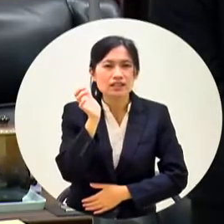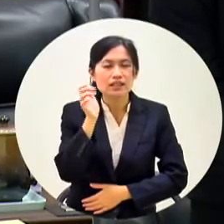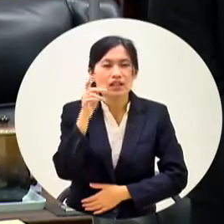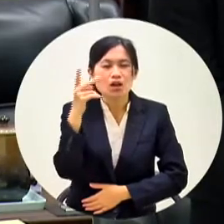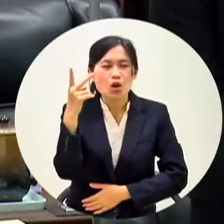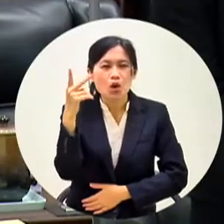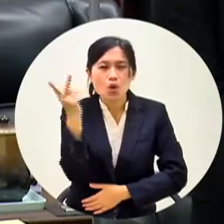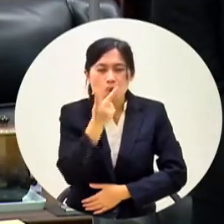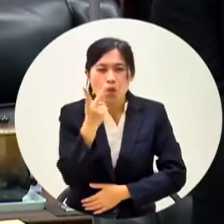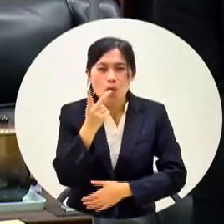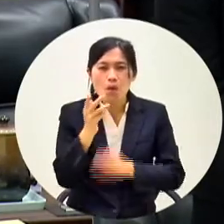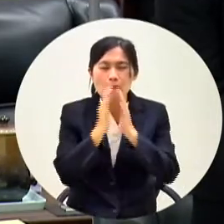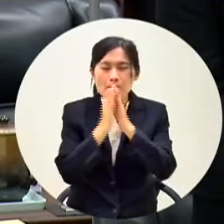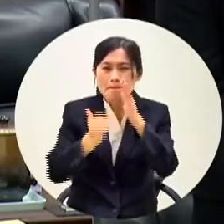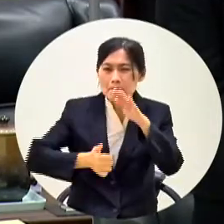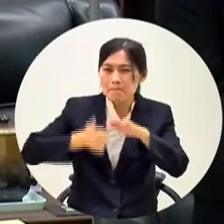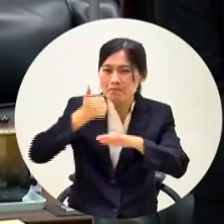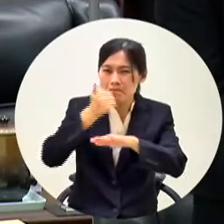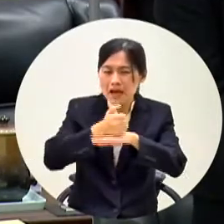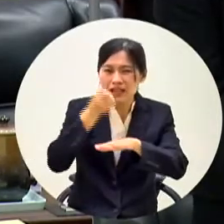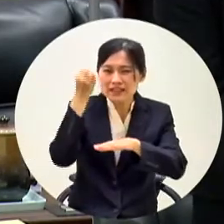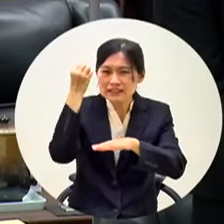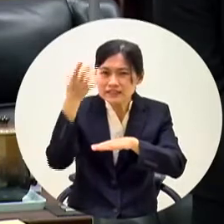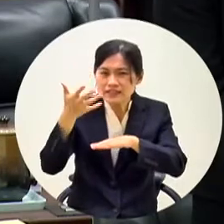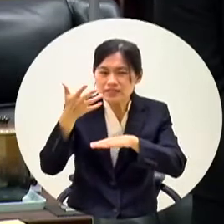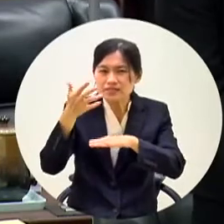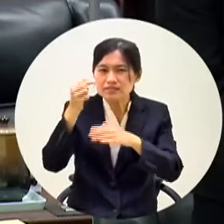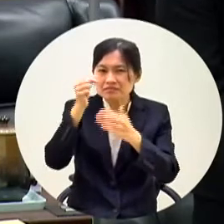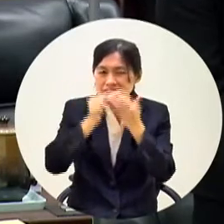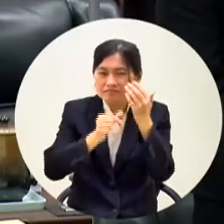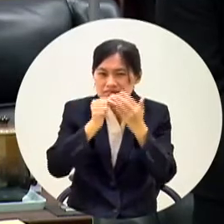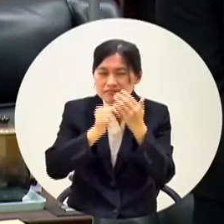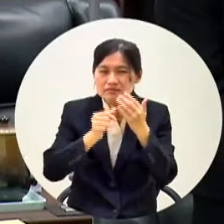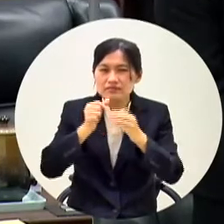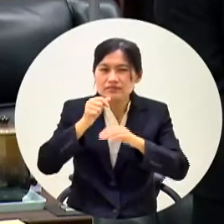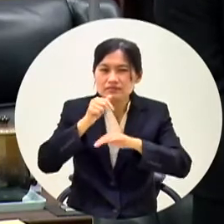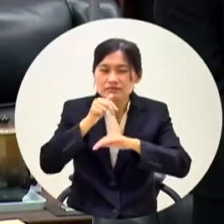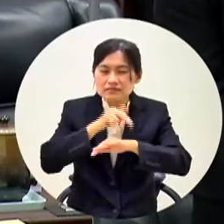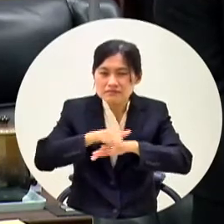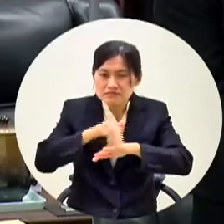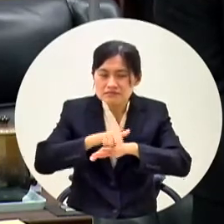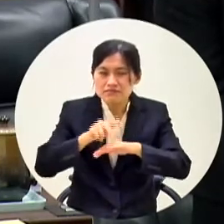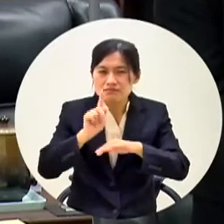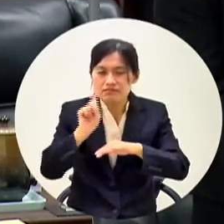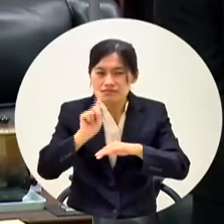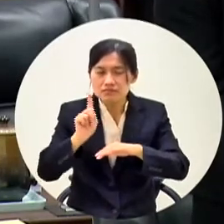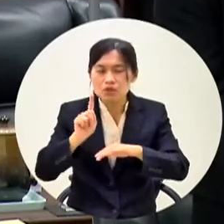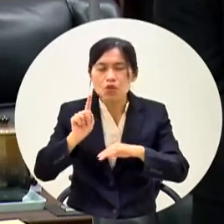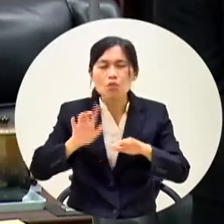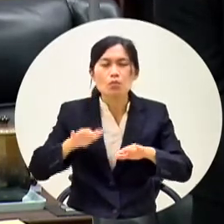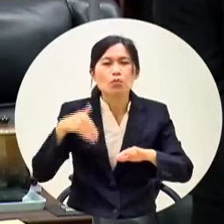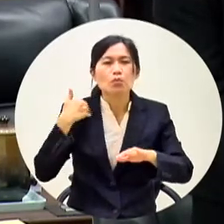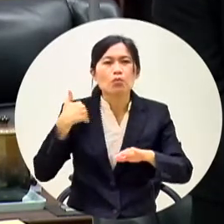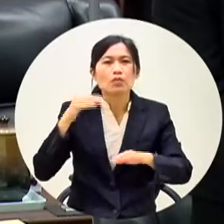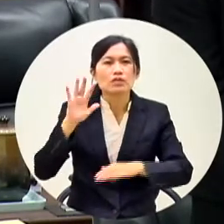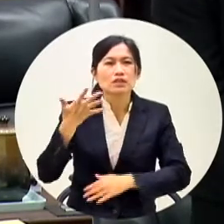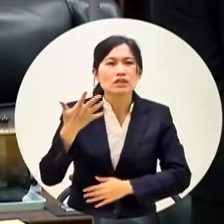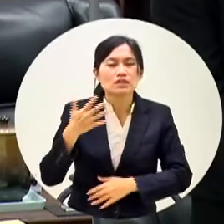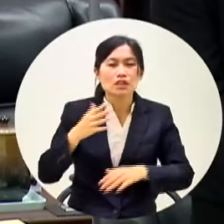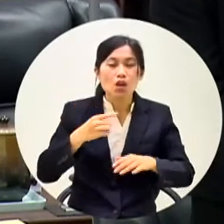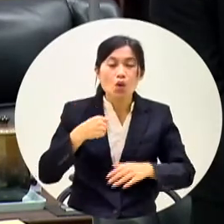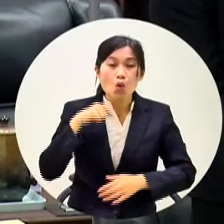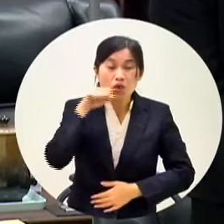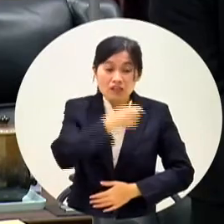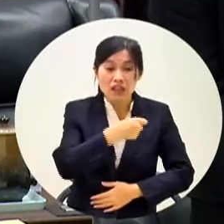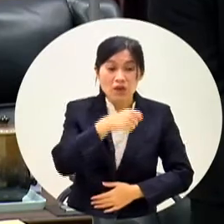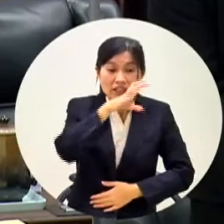登政府提出来可能新的未来的愿景的措施什么，我们还不知道。 台湾的地缘政治跟经济的条件都